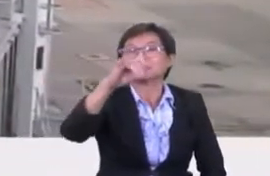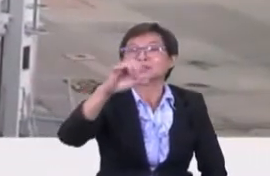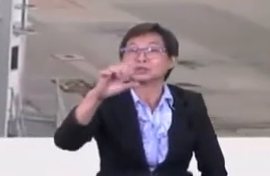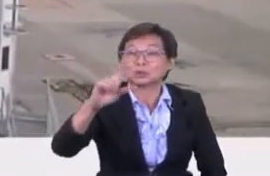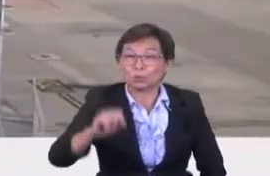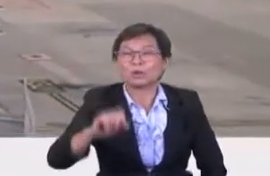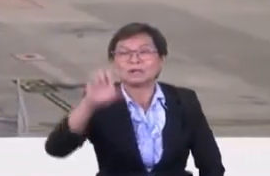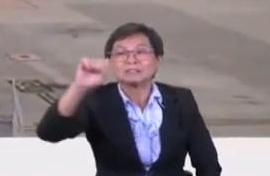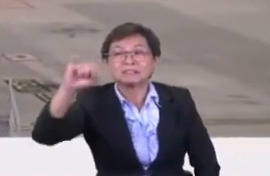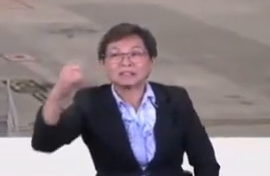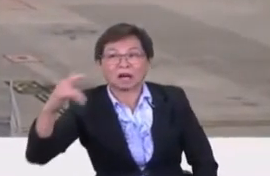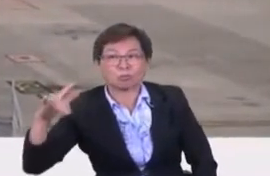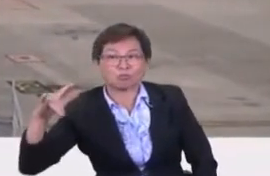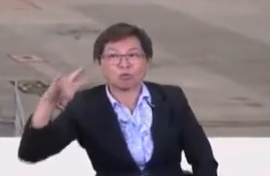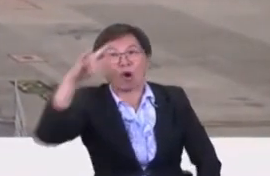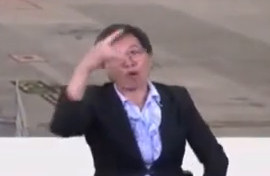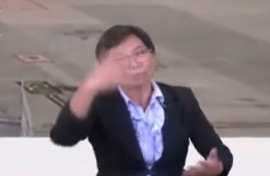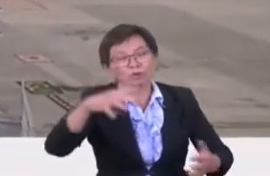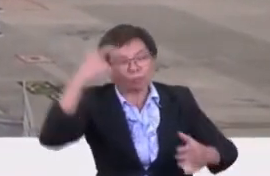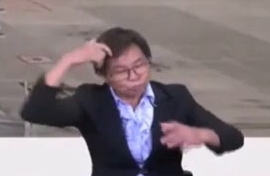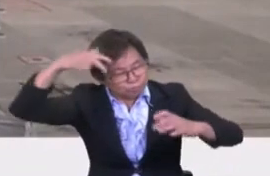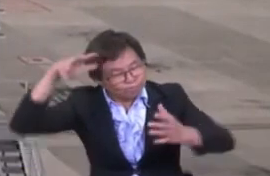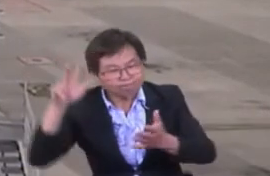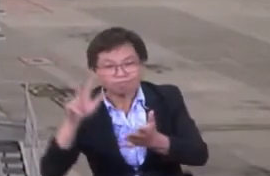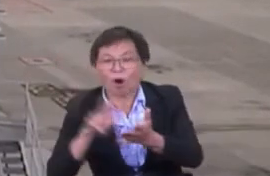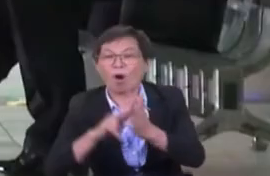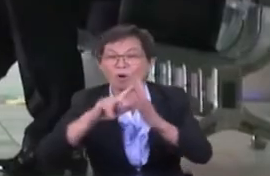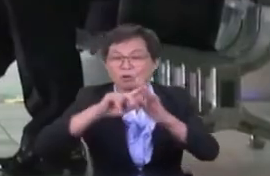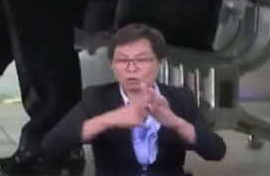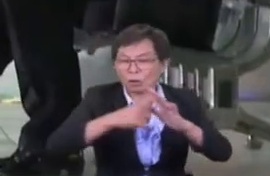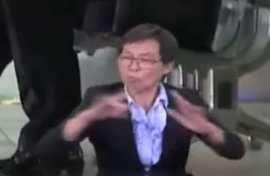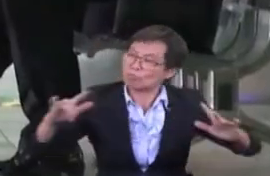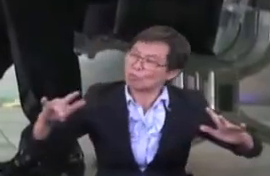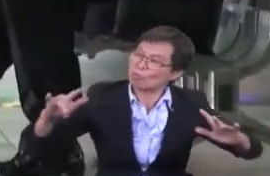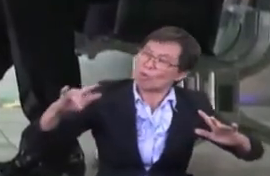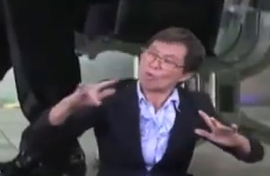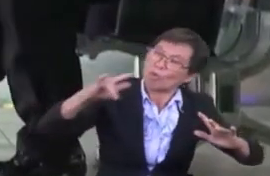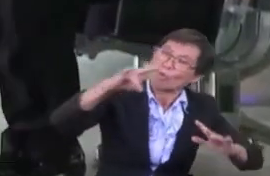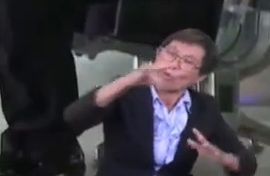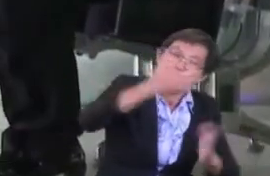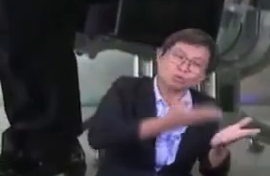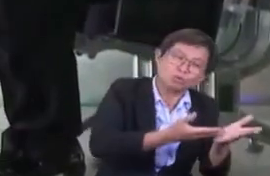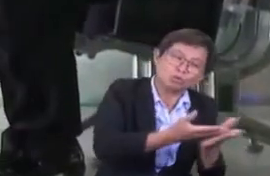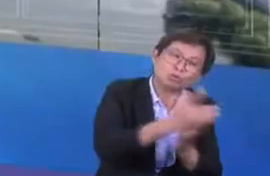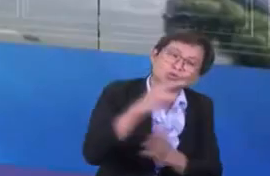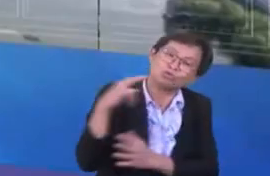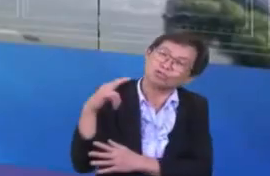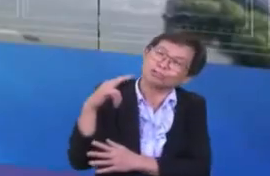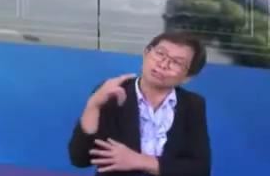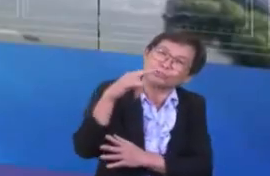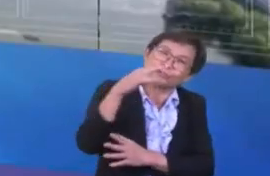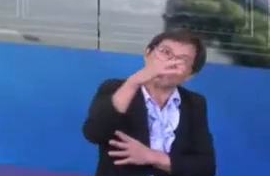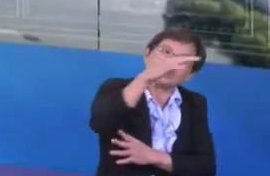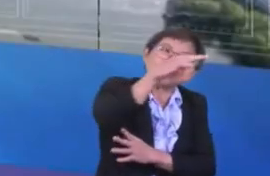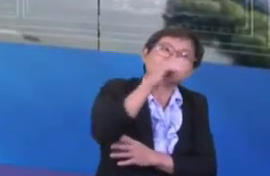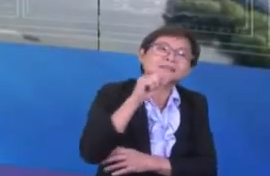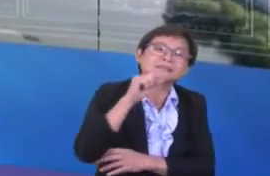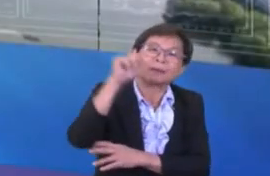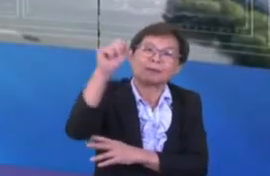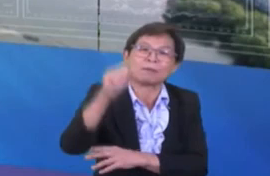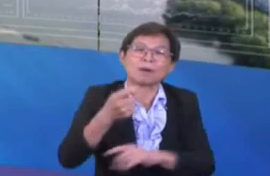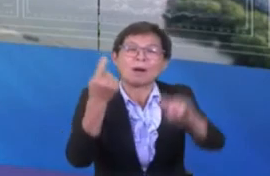adalah antara Syarikat penerbangan yang telah mengambil keputusan untuk memulakan penerbangan terus ke sawah Hai